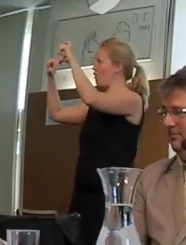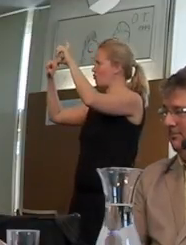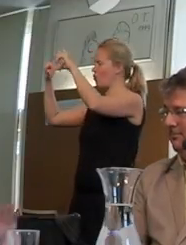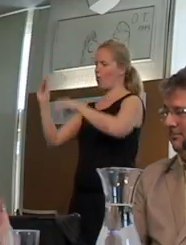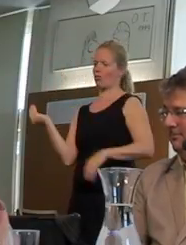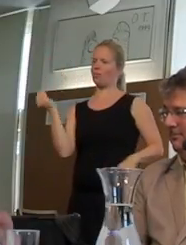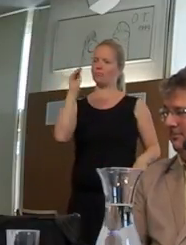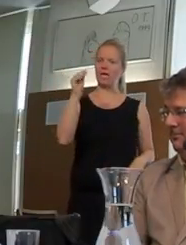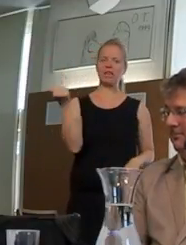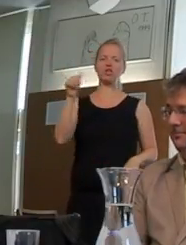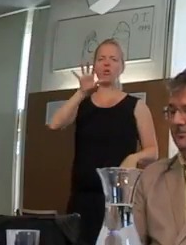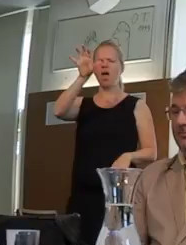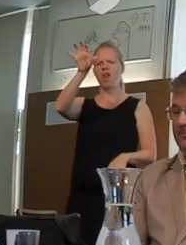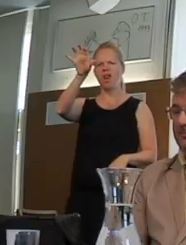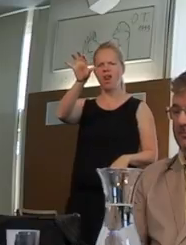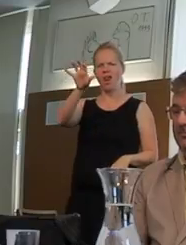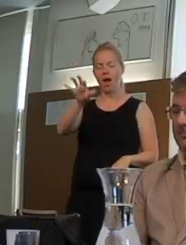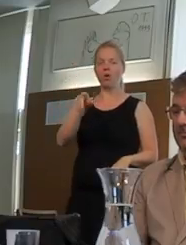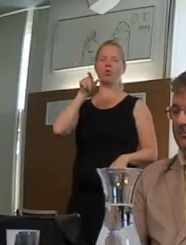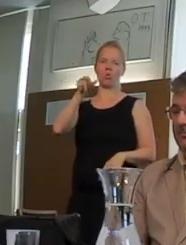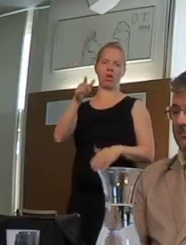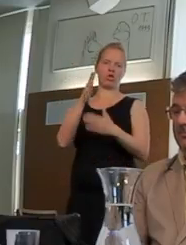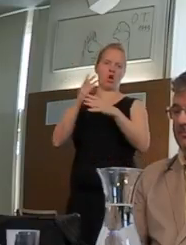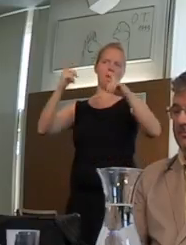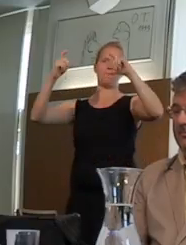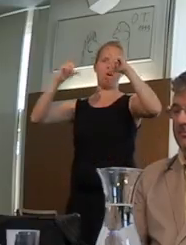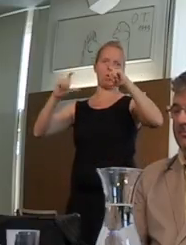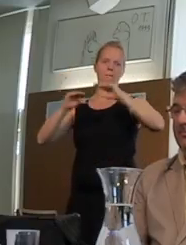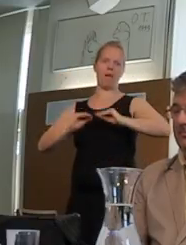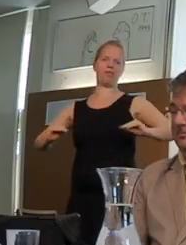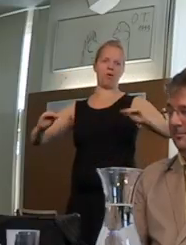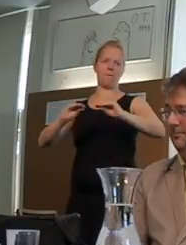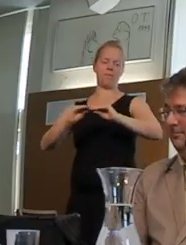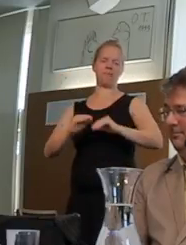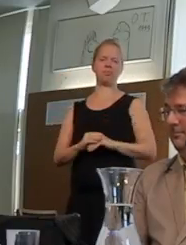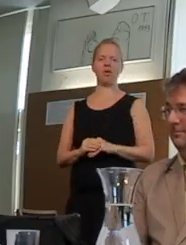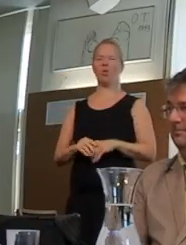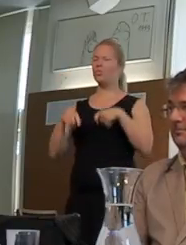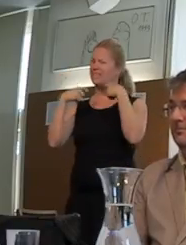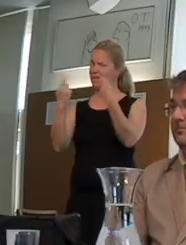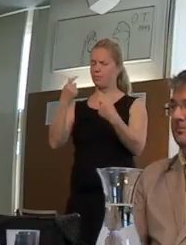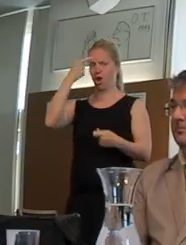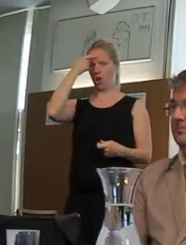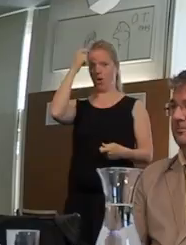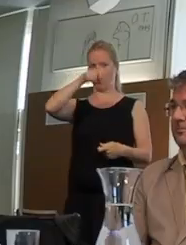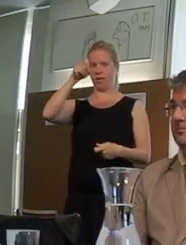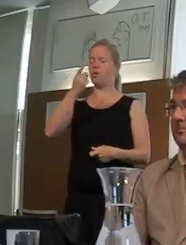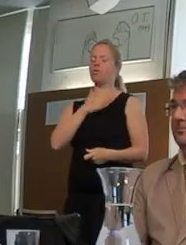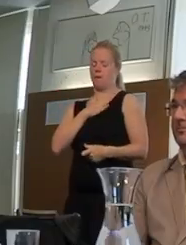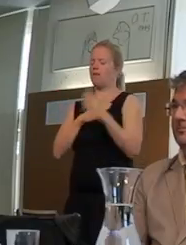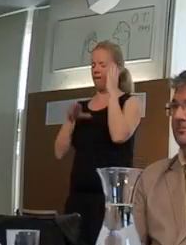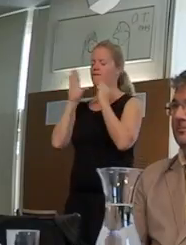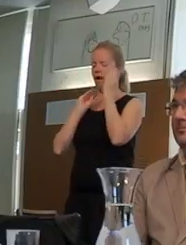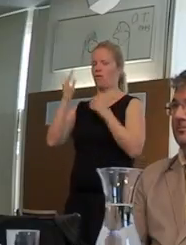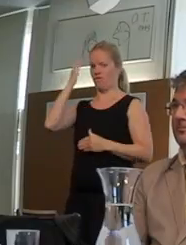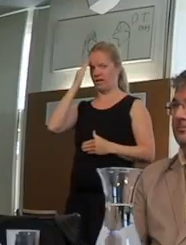einen elendlangen Text dazu schreiben und habe dort eine Blogging-Plattform. Und dann finden sich Leute, und das weiß ich aus Erfahrung,